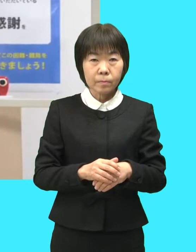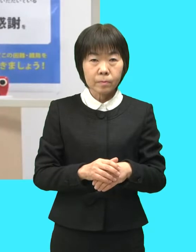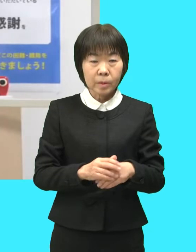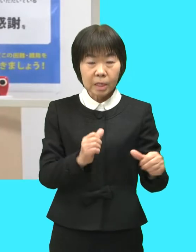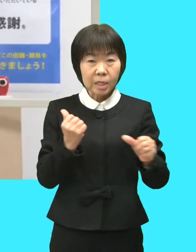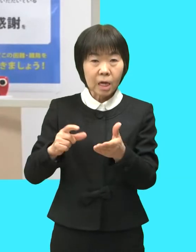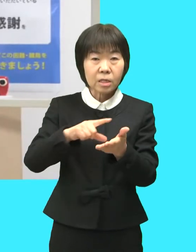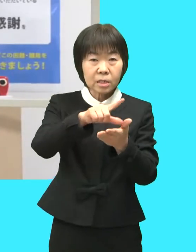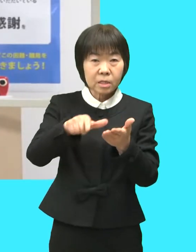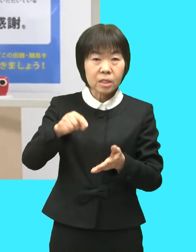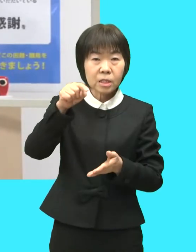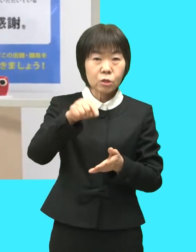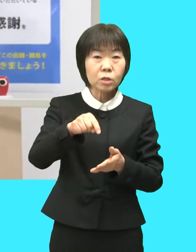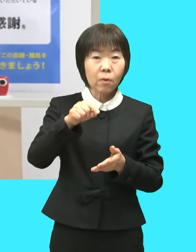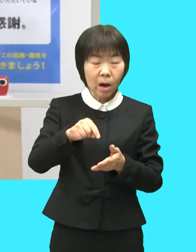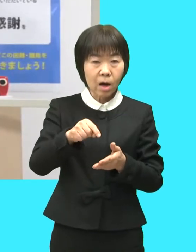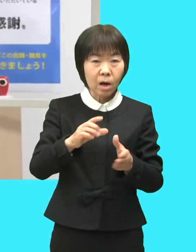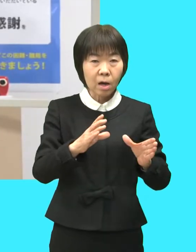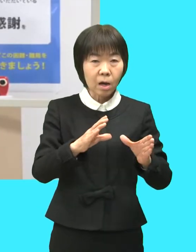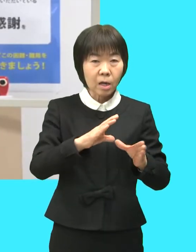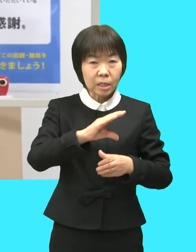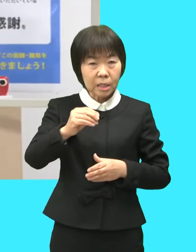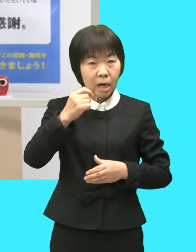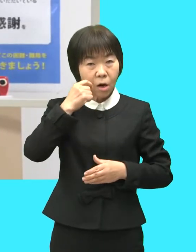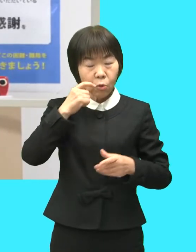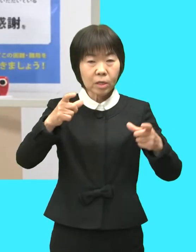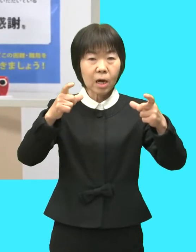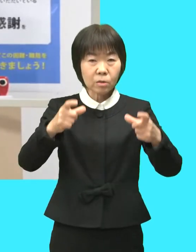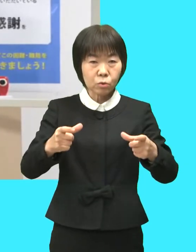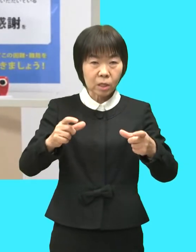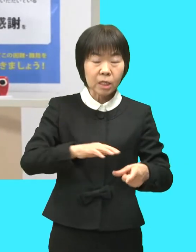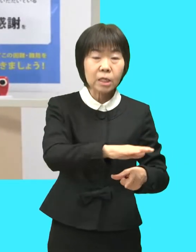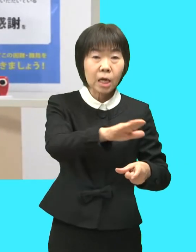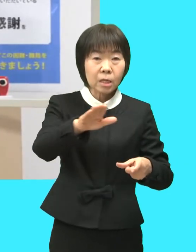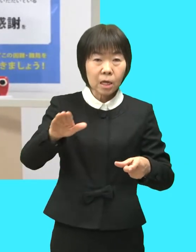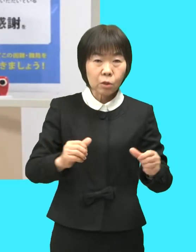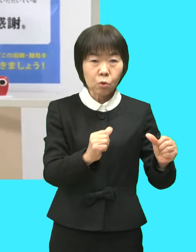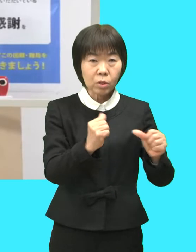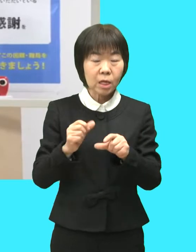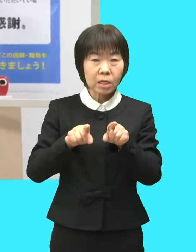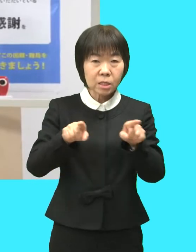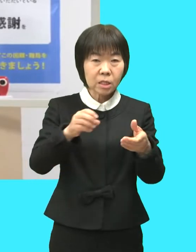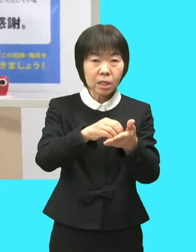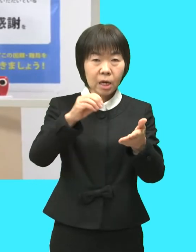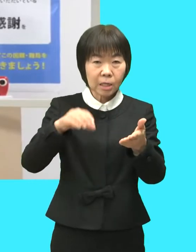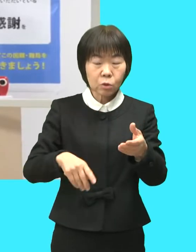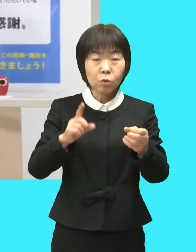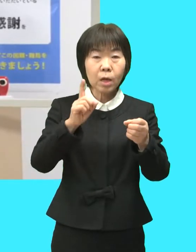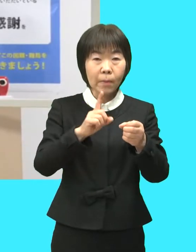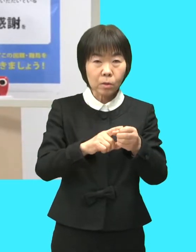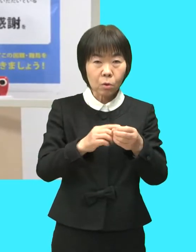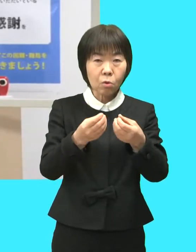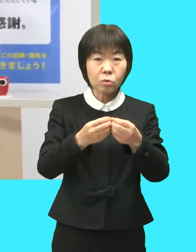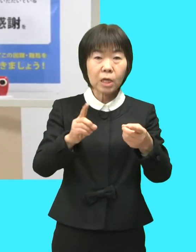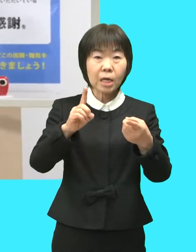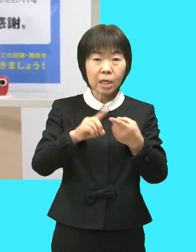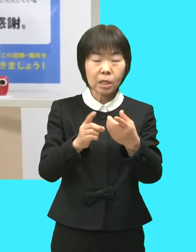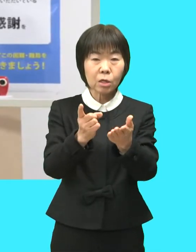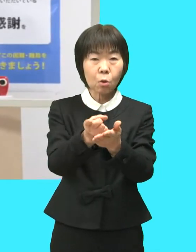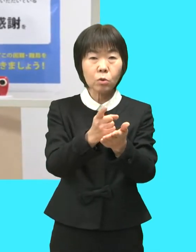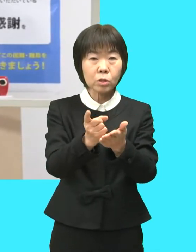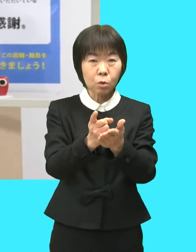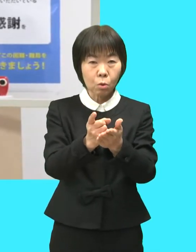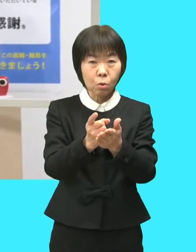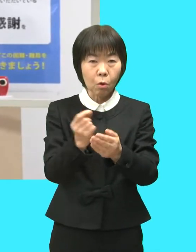避難地域につきましては、帰還困難区域全体の避難指示解除のための具体的方針